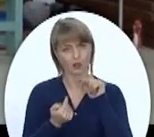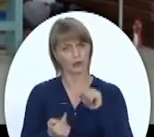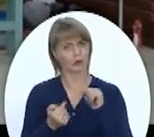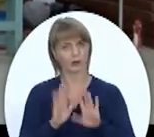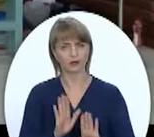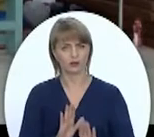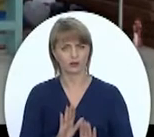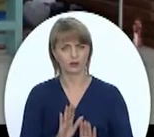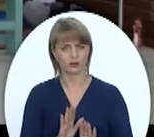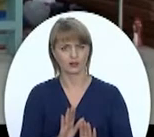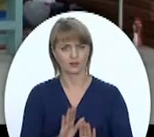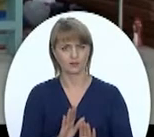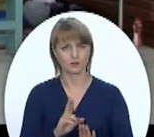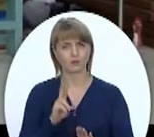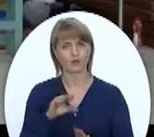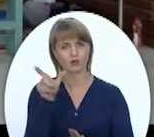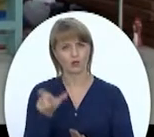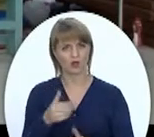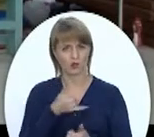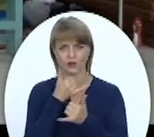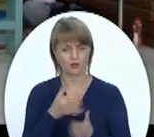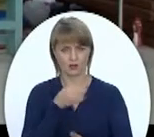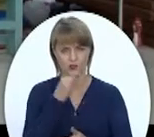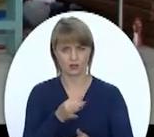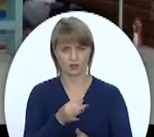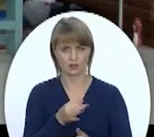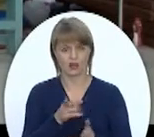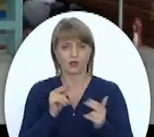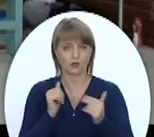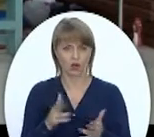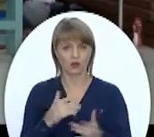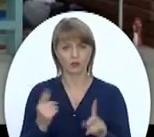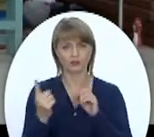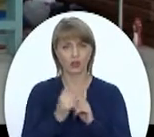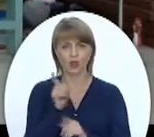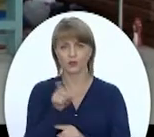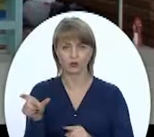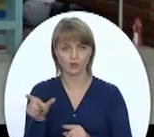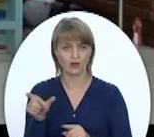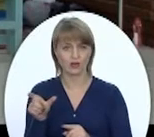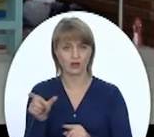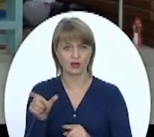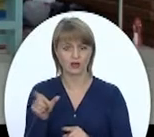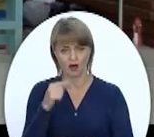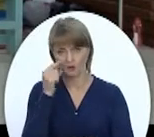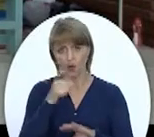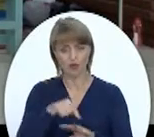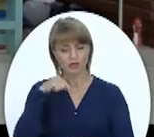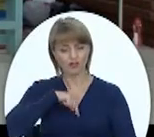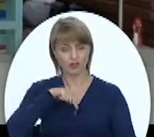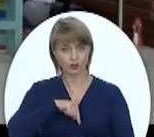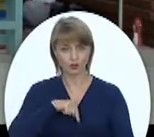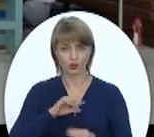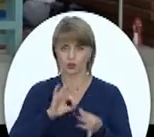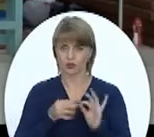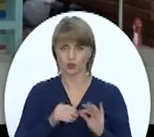да. По человеку я не могу сказать, потому что, ну, вот как мы встречаем людей, попасть вовнутрь – это сложно,